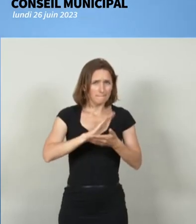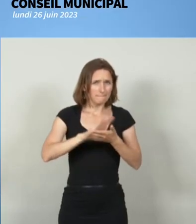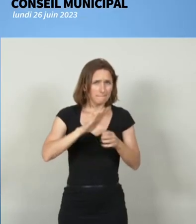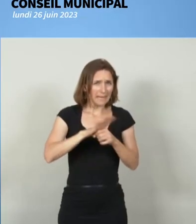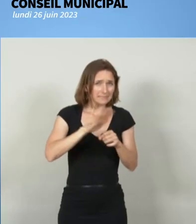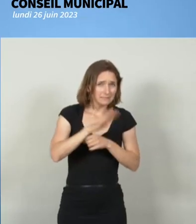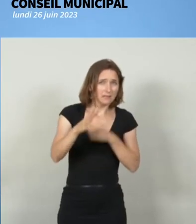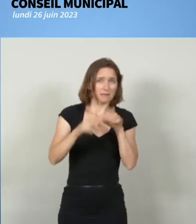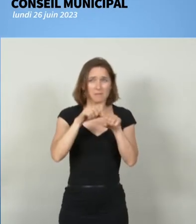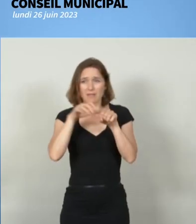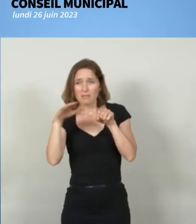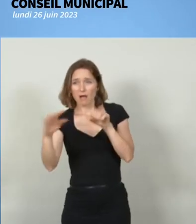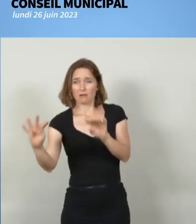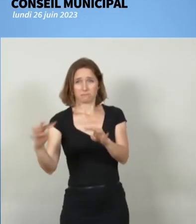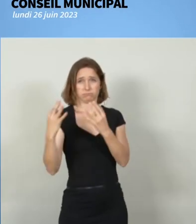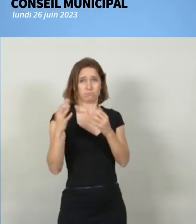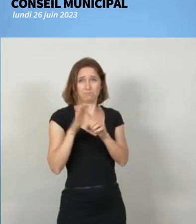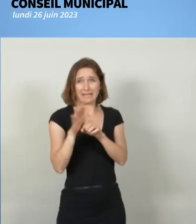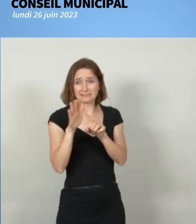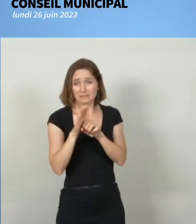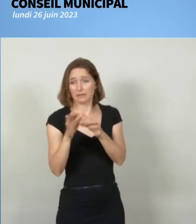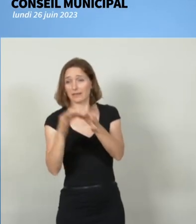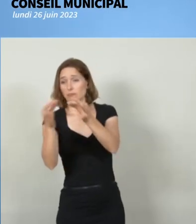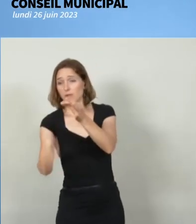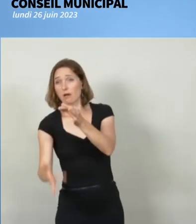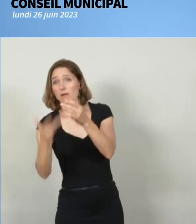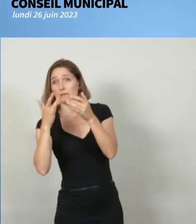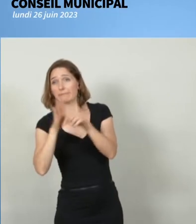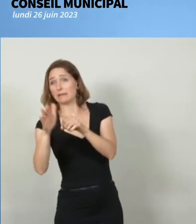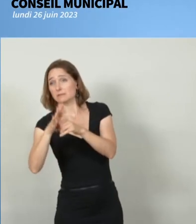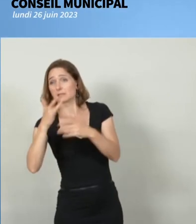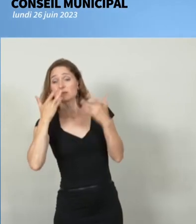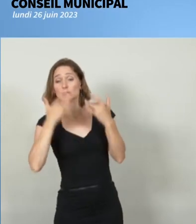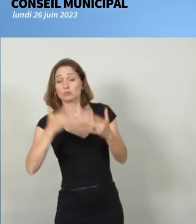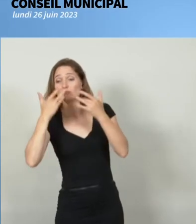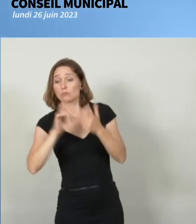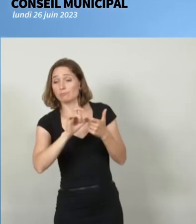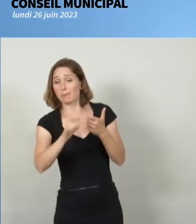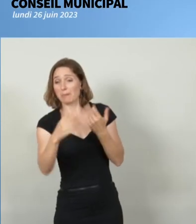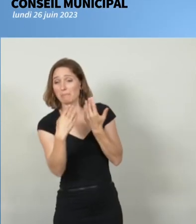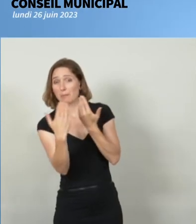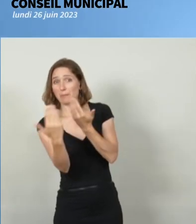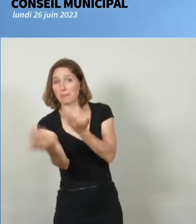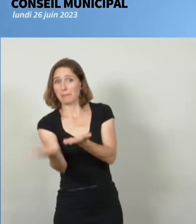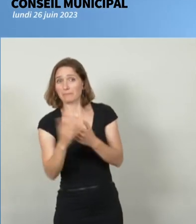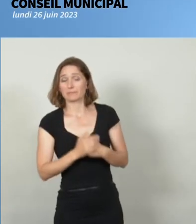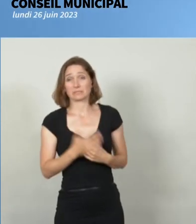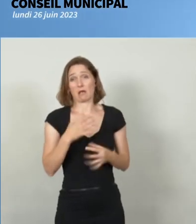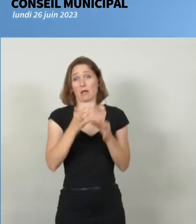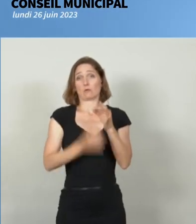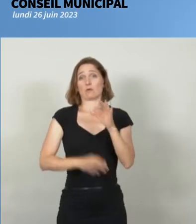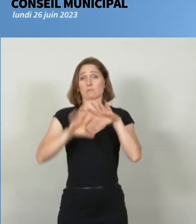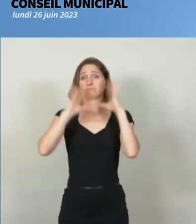et évidemment on va y venir les résultats sont assez décevantes et c'est quand même ce qu'on peut retenir de capital je